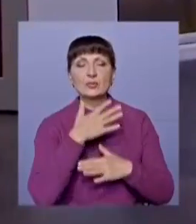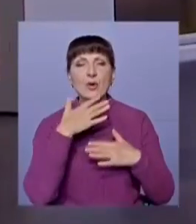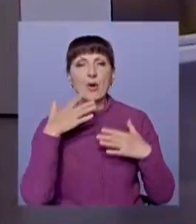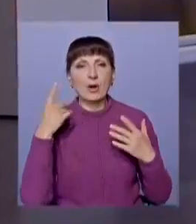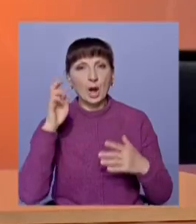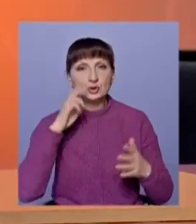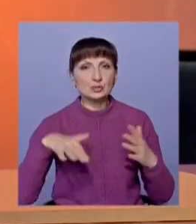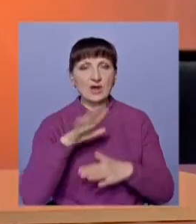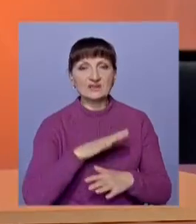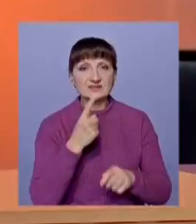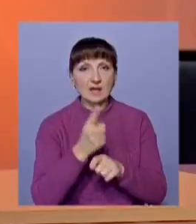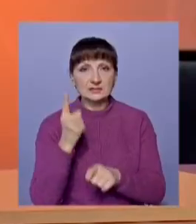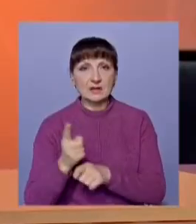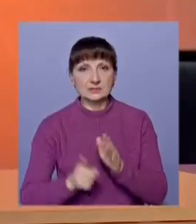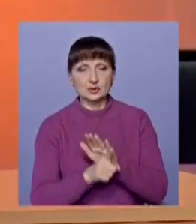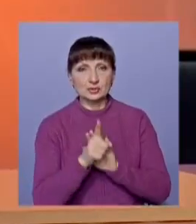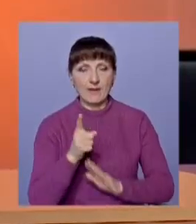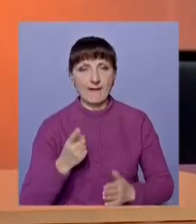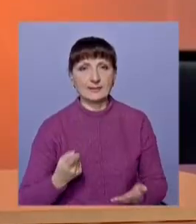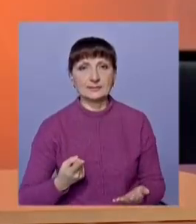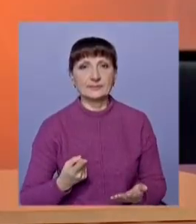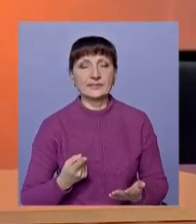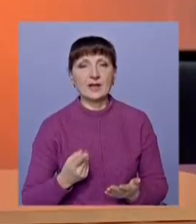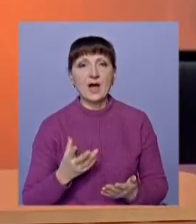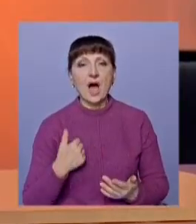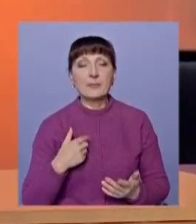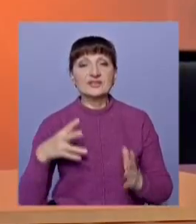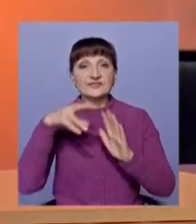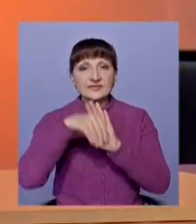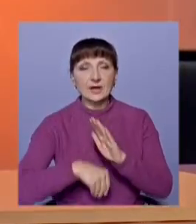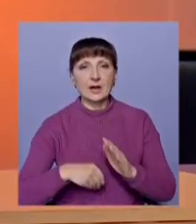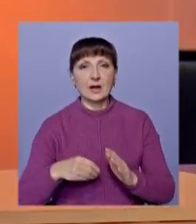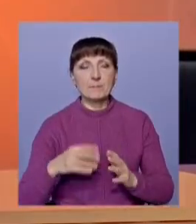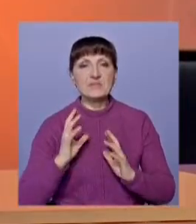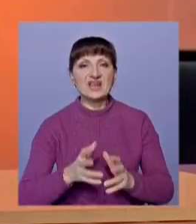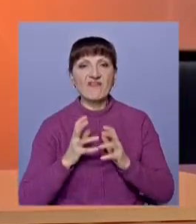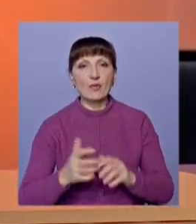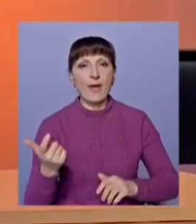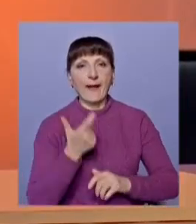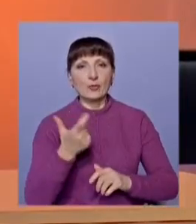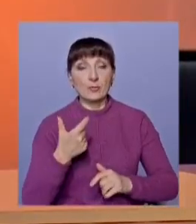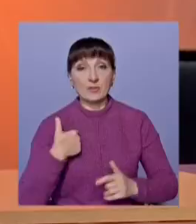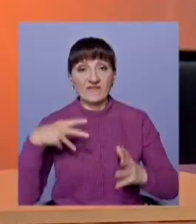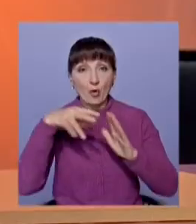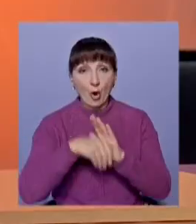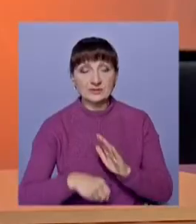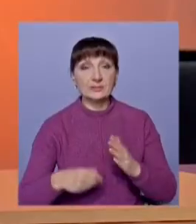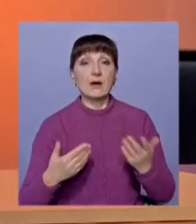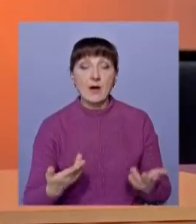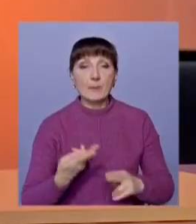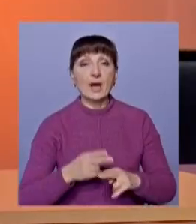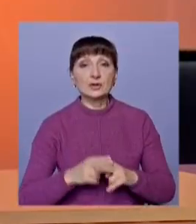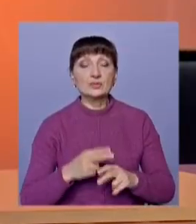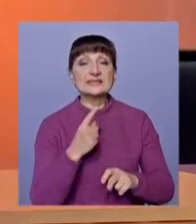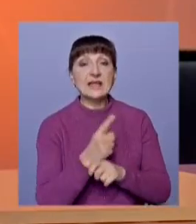А как мы уже говорили с вами в самом начале, мы в интегрированную глобальную экономику, вот, и так или иначе под